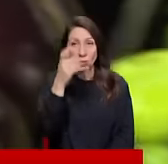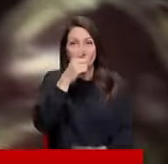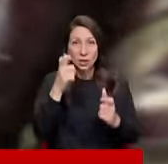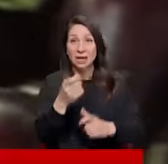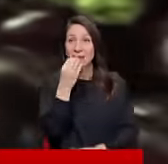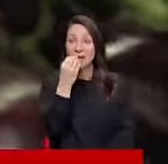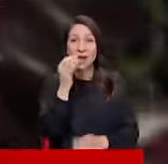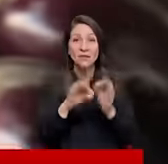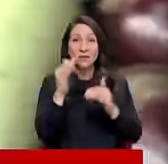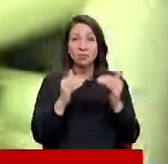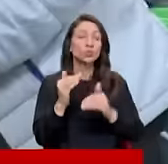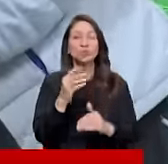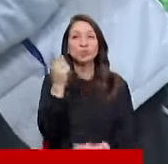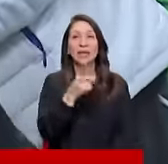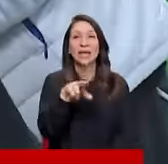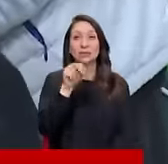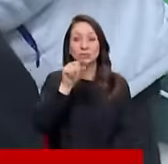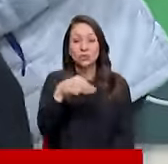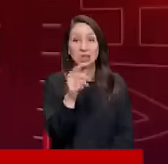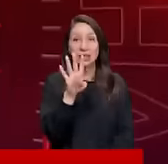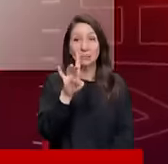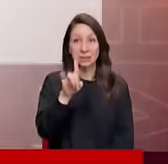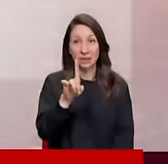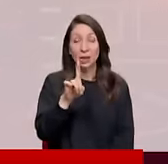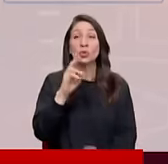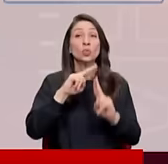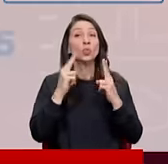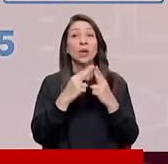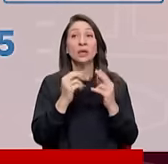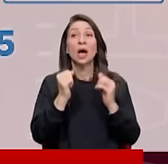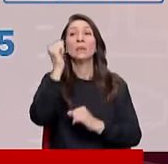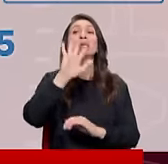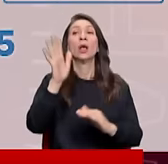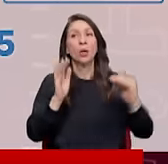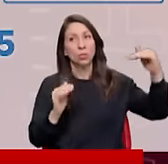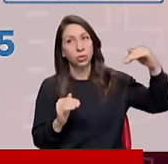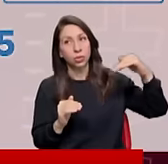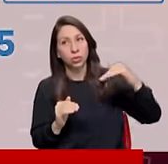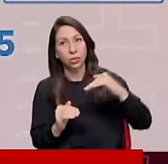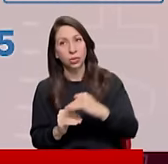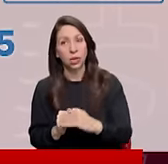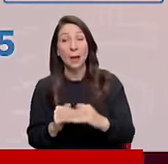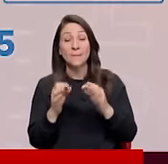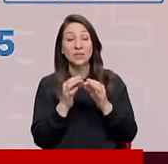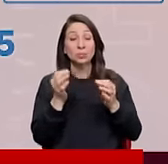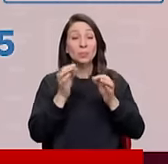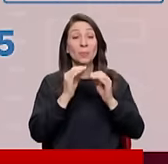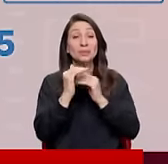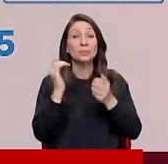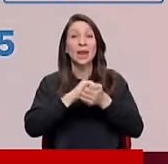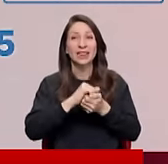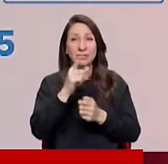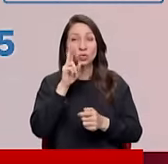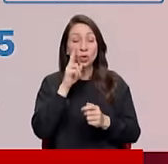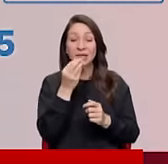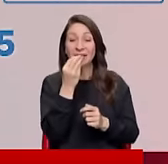gıda enflasyonu %70,41. Dünyada ise artmak bir yana, düşüyor fiyatlar. Birleşmiş Milletler'in son